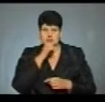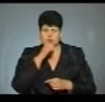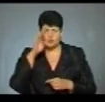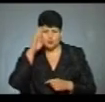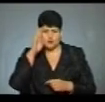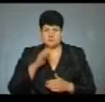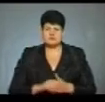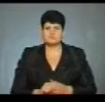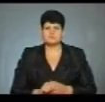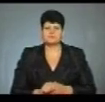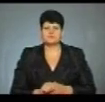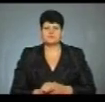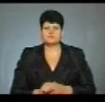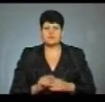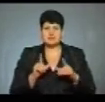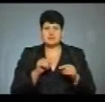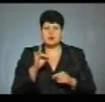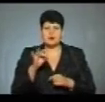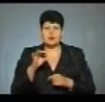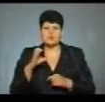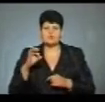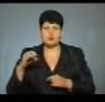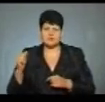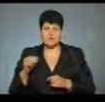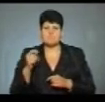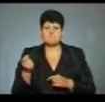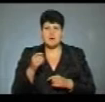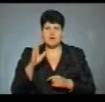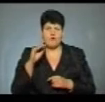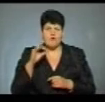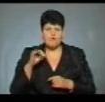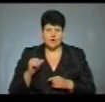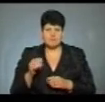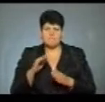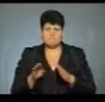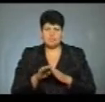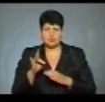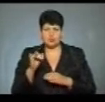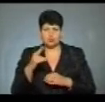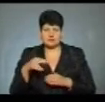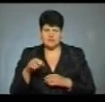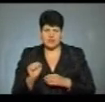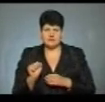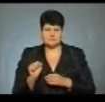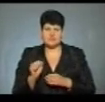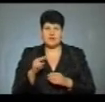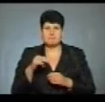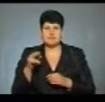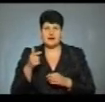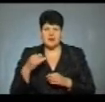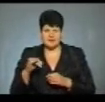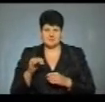їздили Тива, Рисохвець, Маловоди, Підруда, туди на Підгайчина